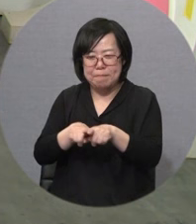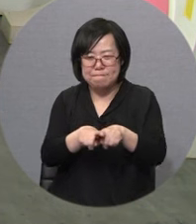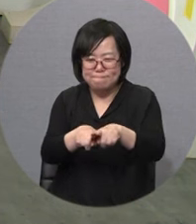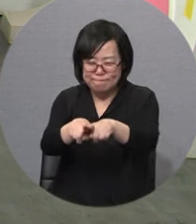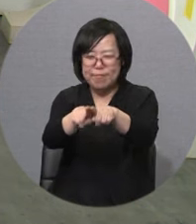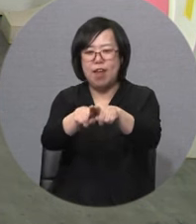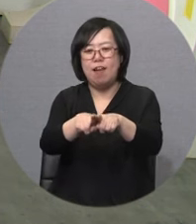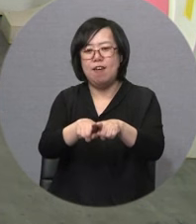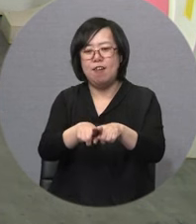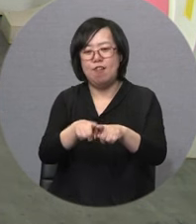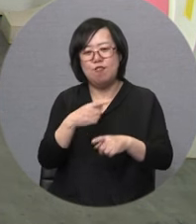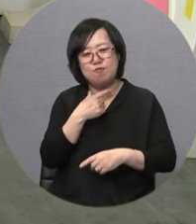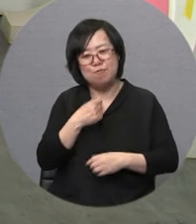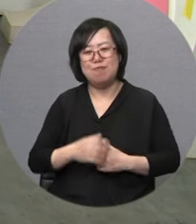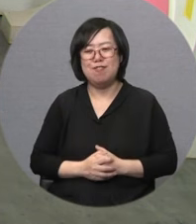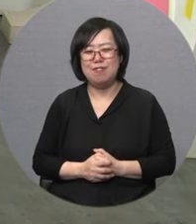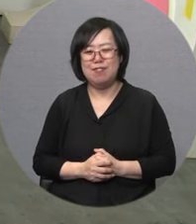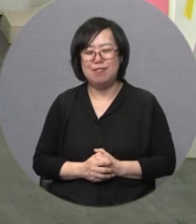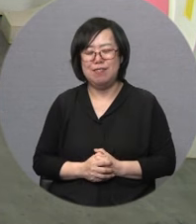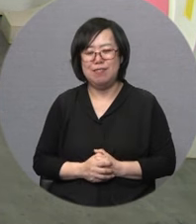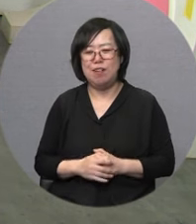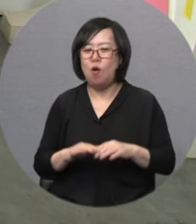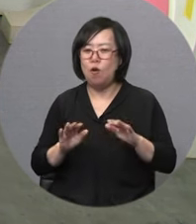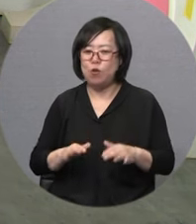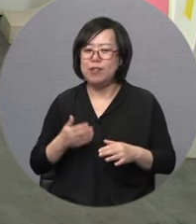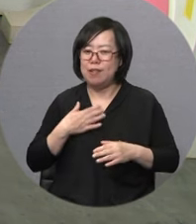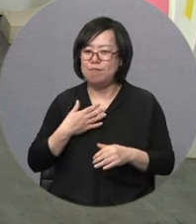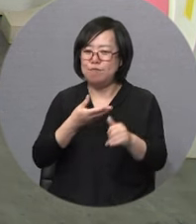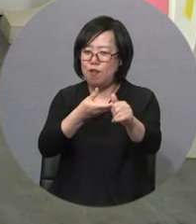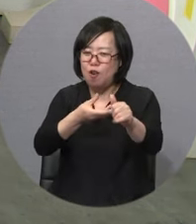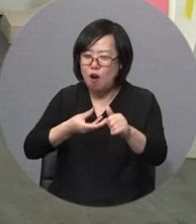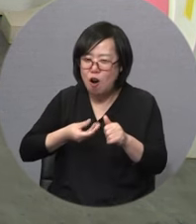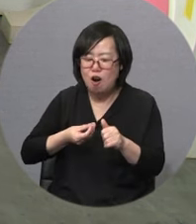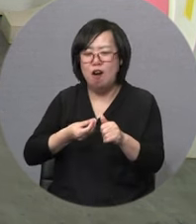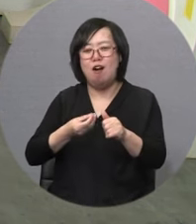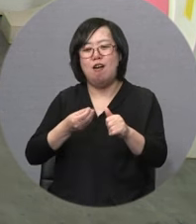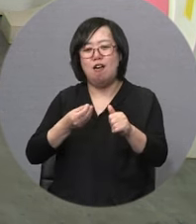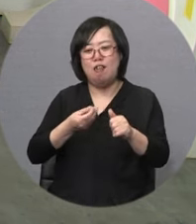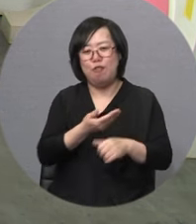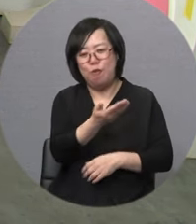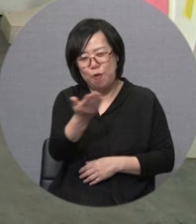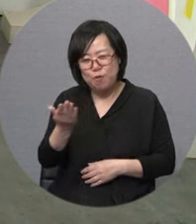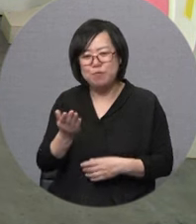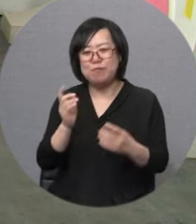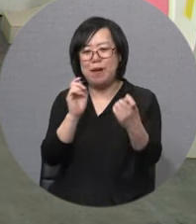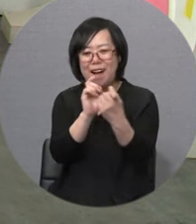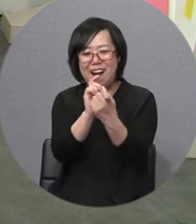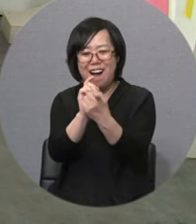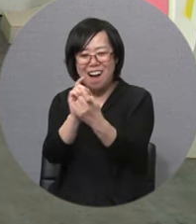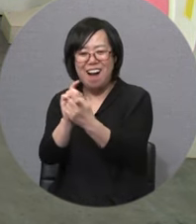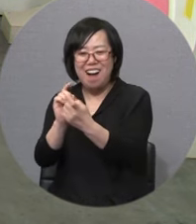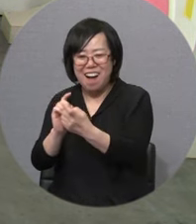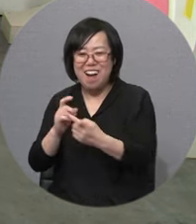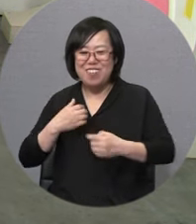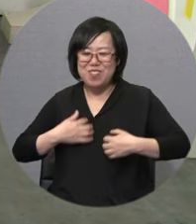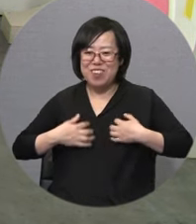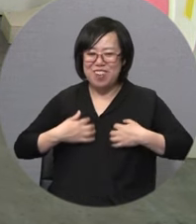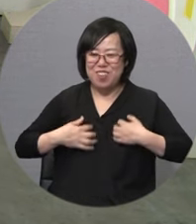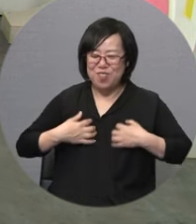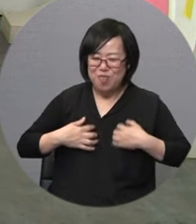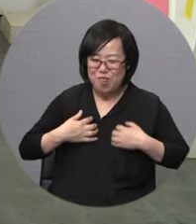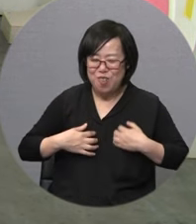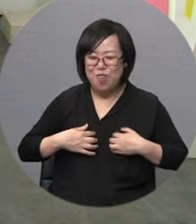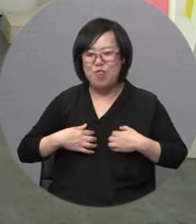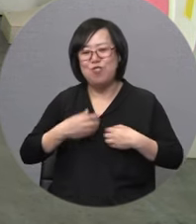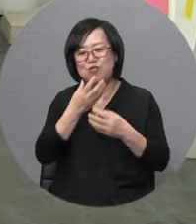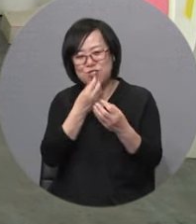나눌 수 있는 특별한 시간을 갖게 돼서. 또 만나뵙게 돼서 정말 영광스럽고 너무 흐뭇하고 너무 반갑습니다. 예,